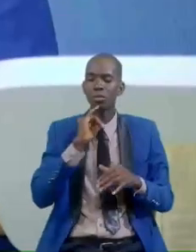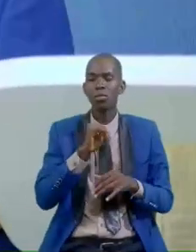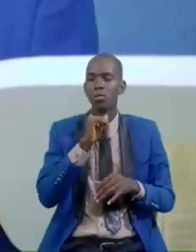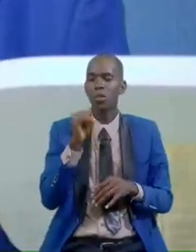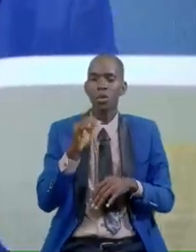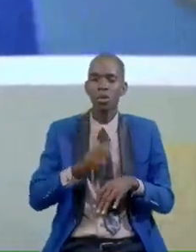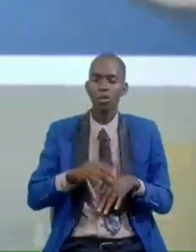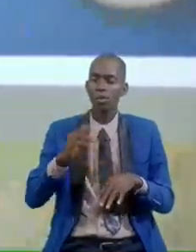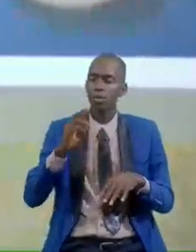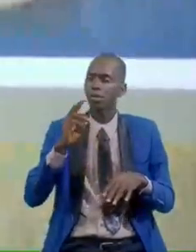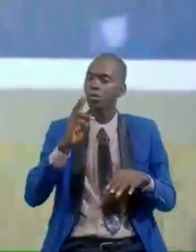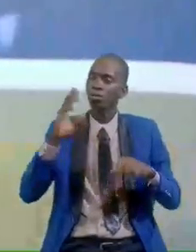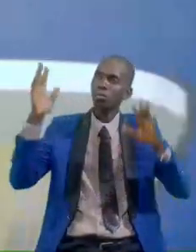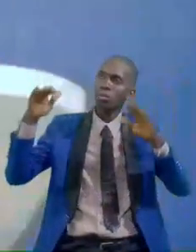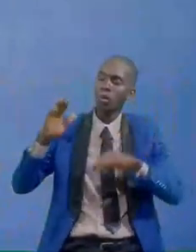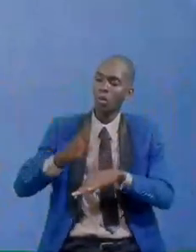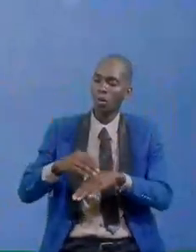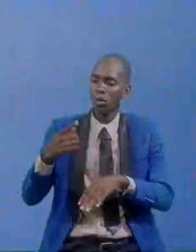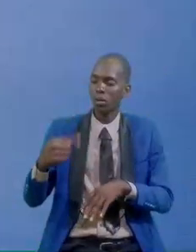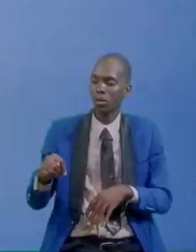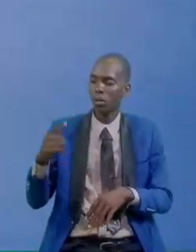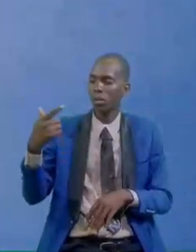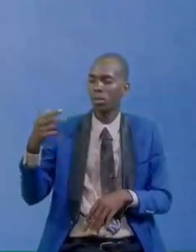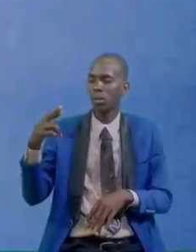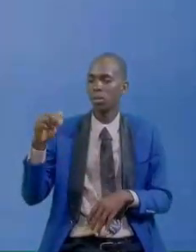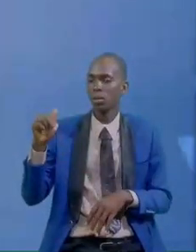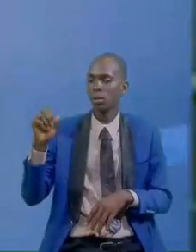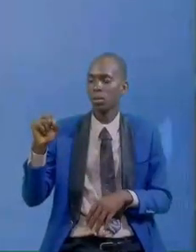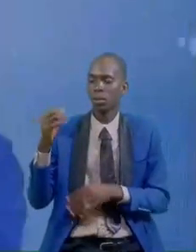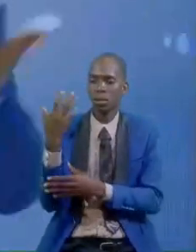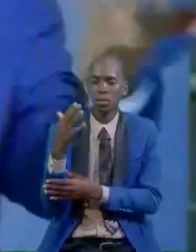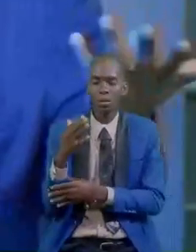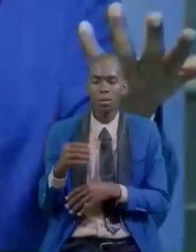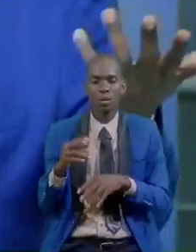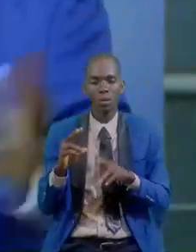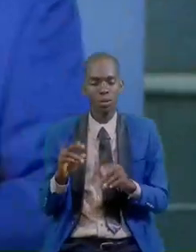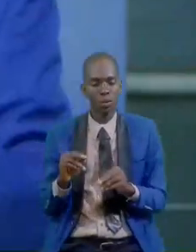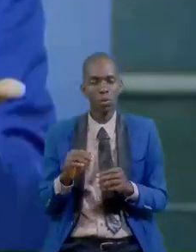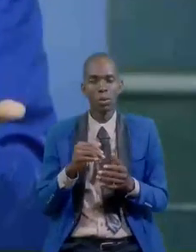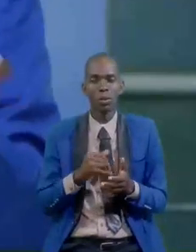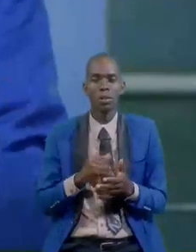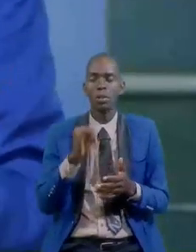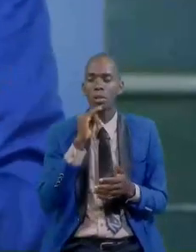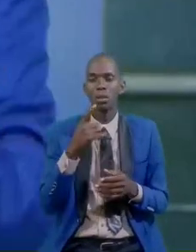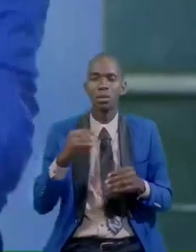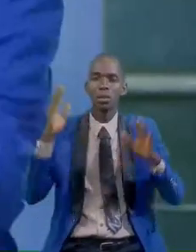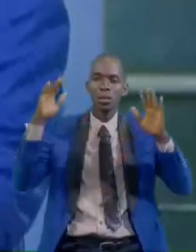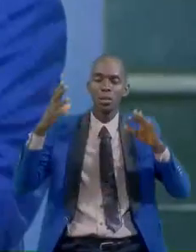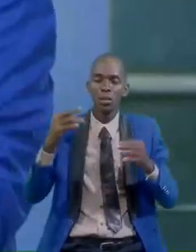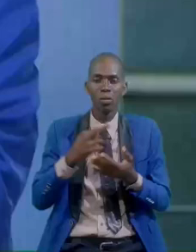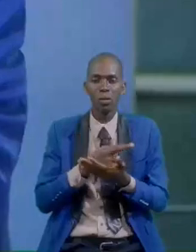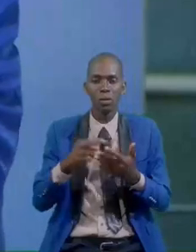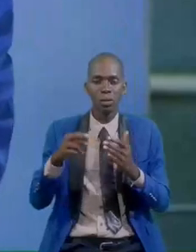pluie qui tombe sur les herbes, dans les champs, c'est la pluie de rafraîchissement. Deuxièmement, c'est la pluie de justice. Troisièmement, c'est la pluie